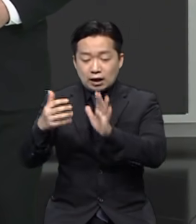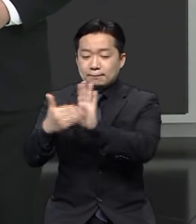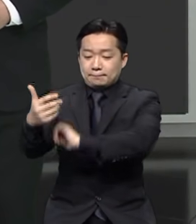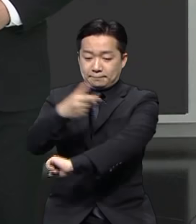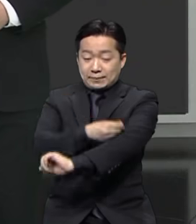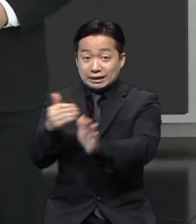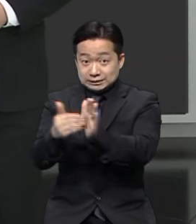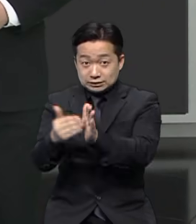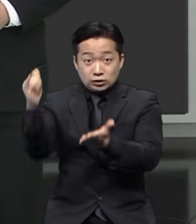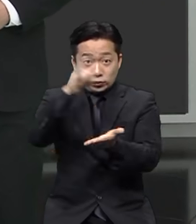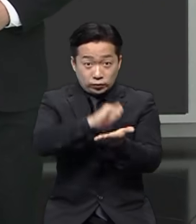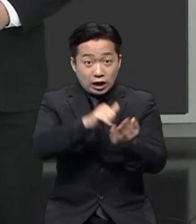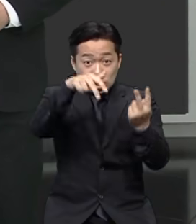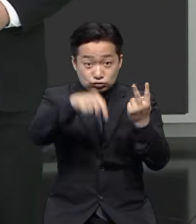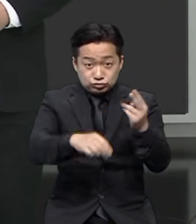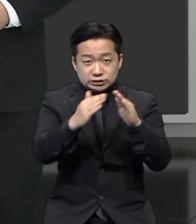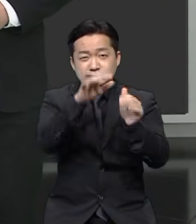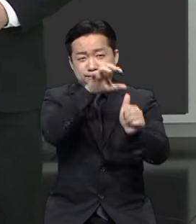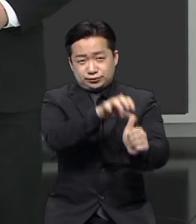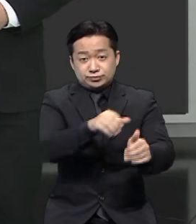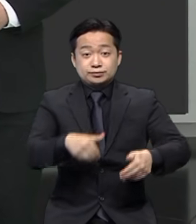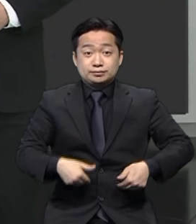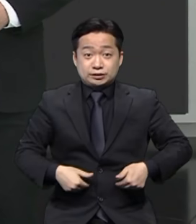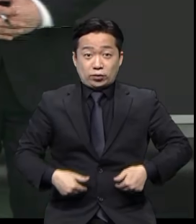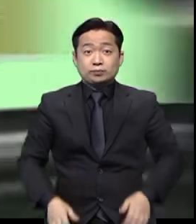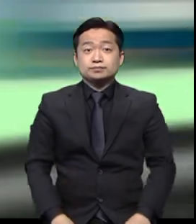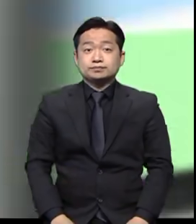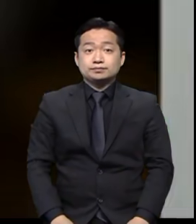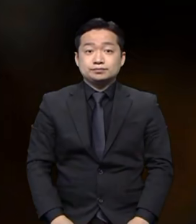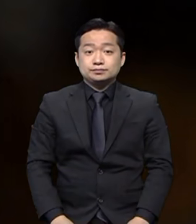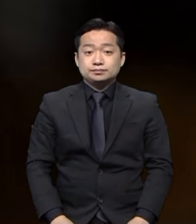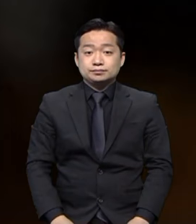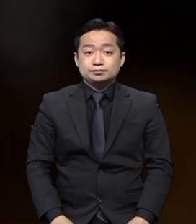접종하고 왔더라도 2주 동안 자가격리를 해야 합니다.